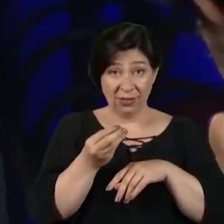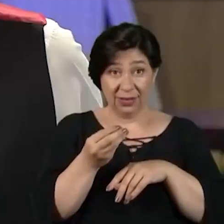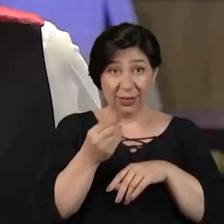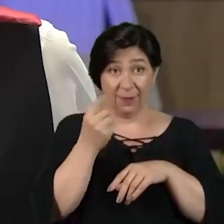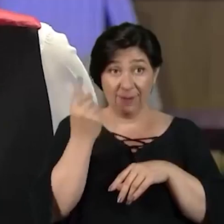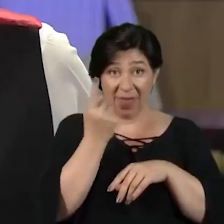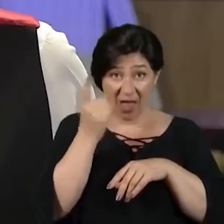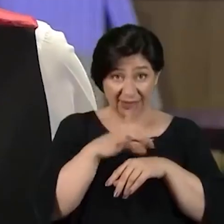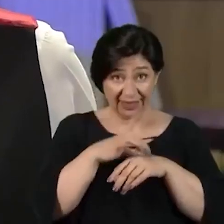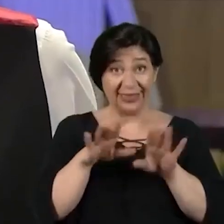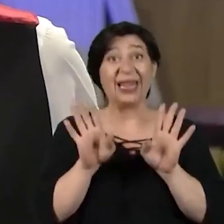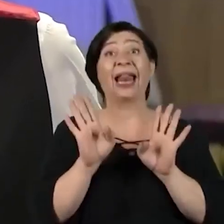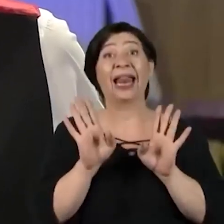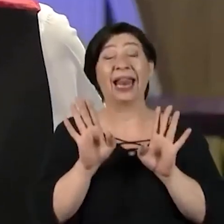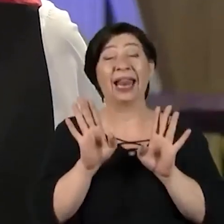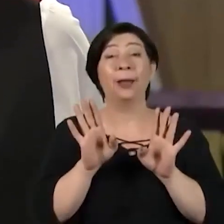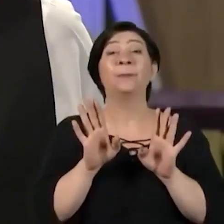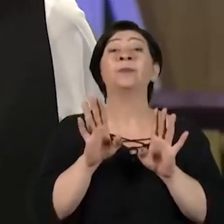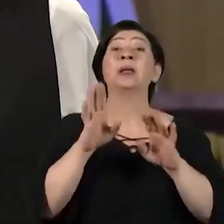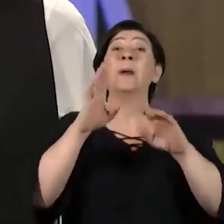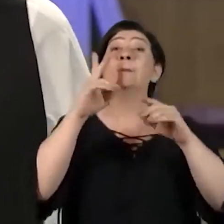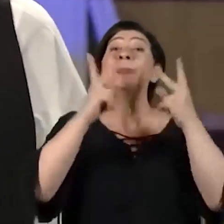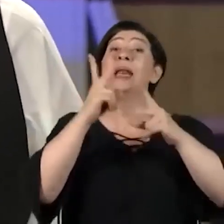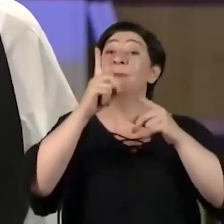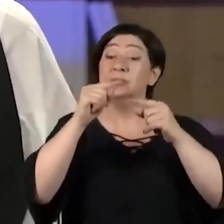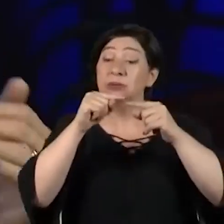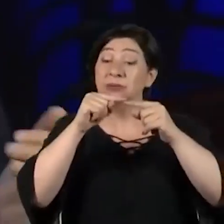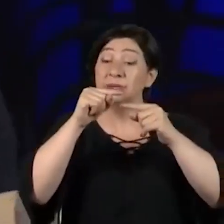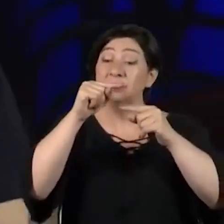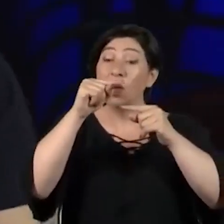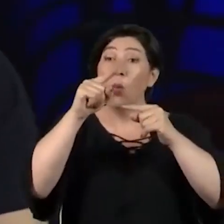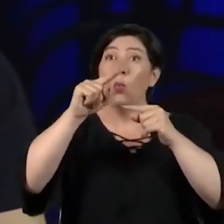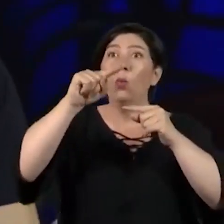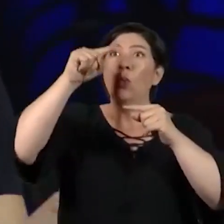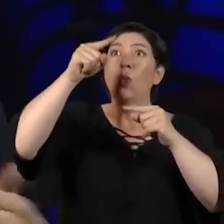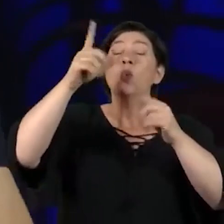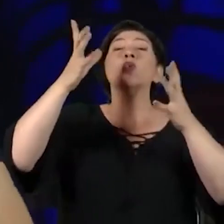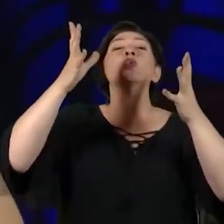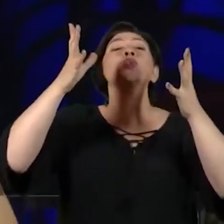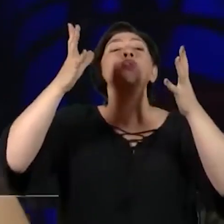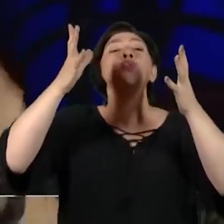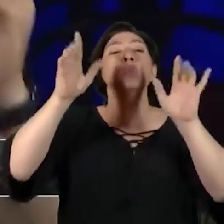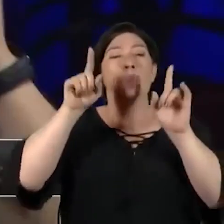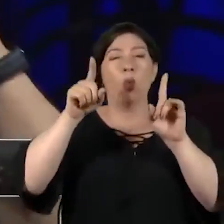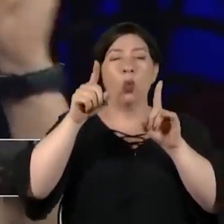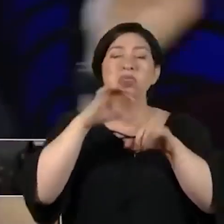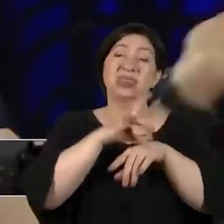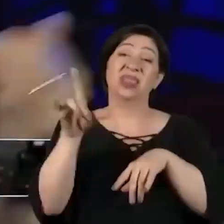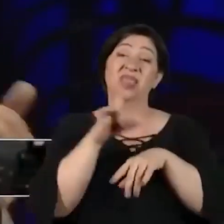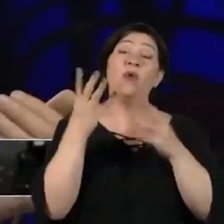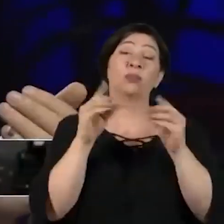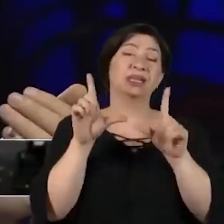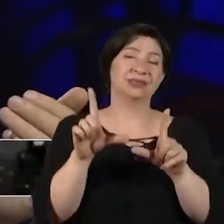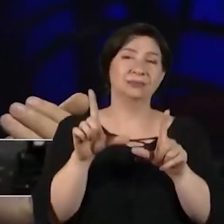bir şey değil, bir hastalık değil, değil mi bu? Belli bir eşikten sonra değil. Yani hani bunu belirleyen şey şu. Yani